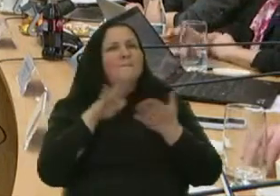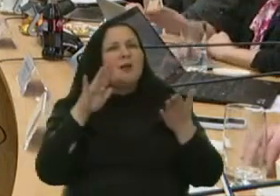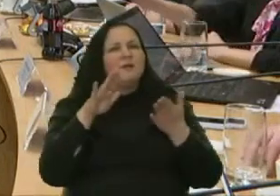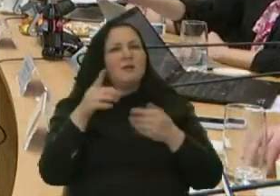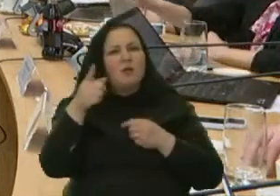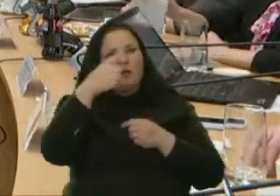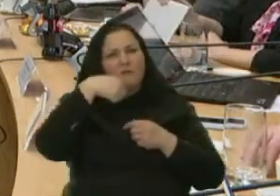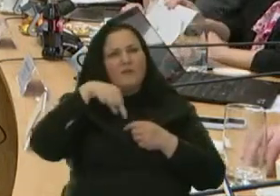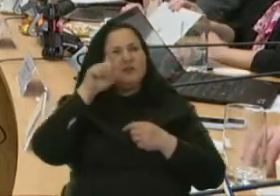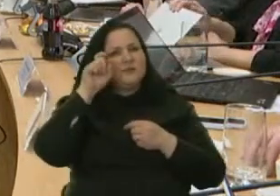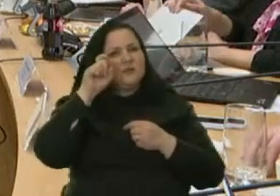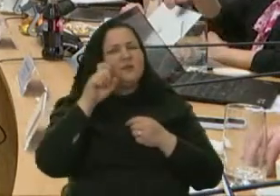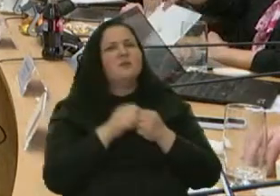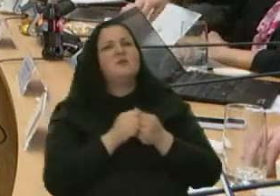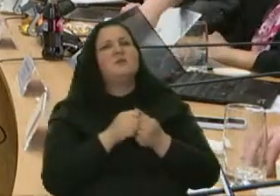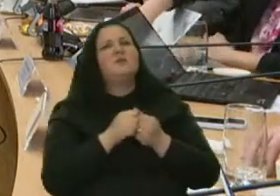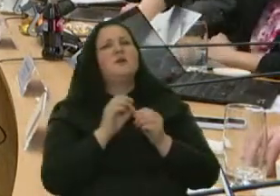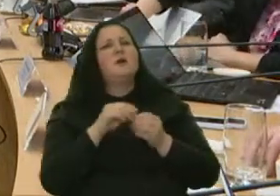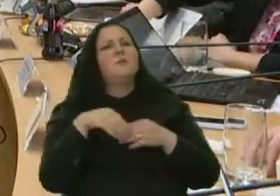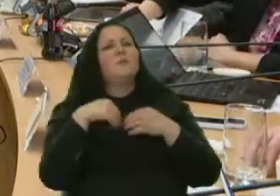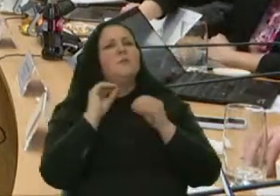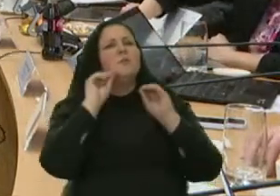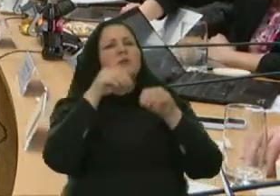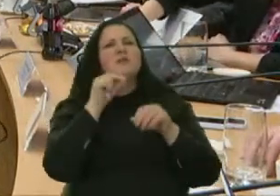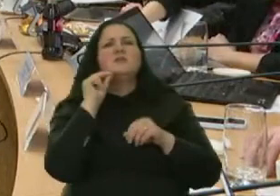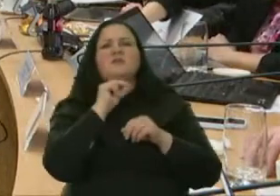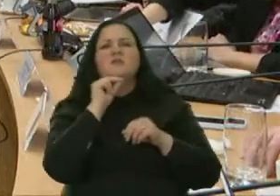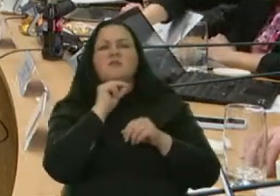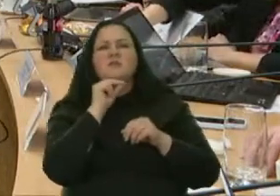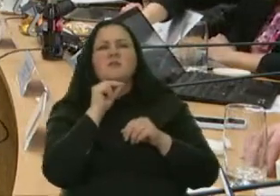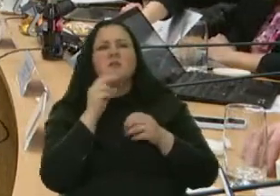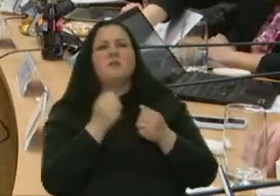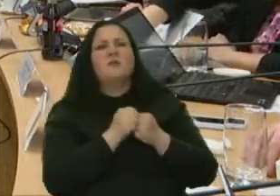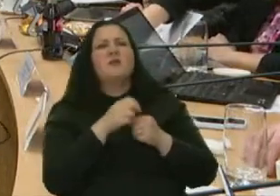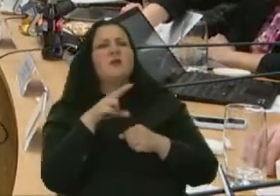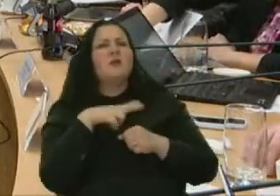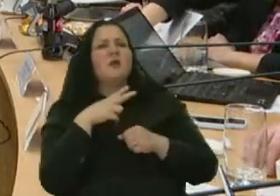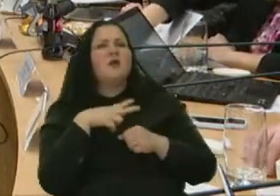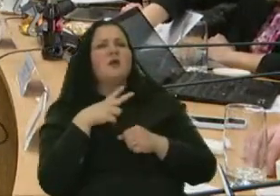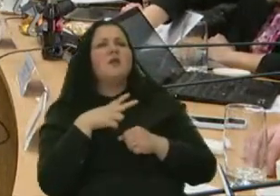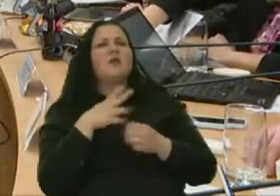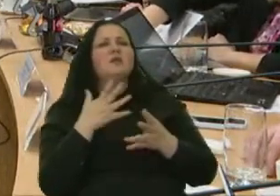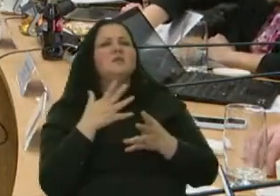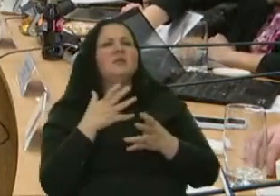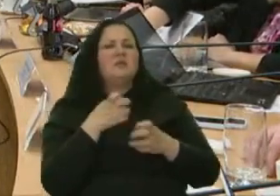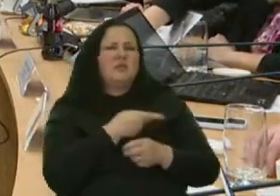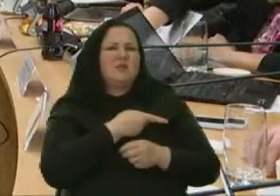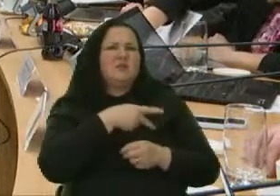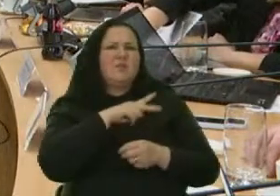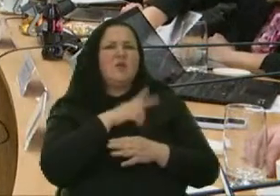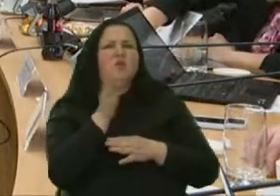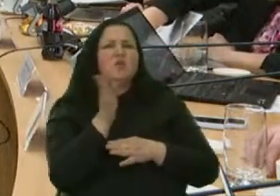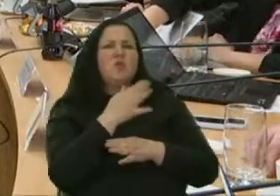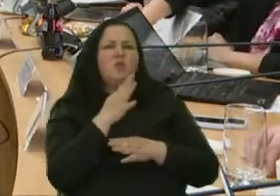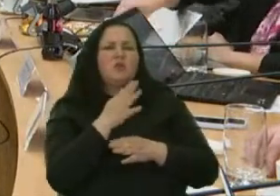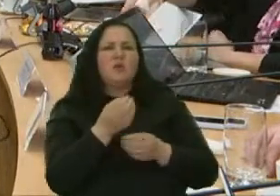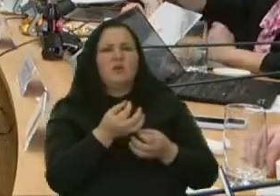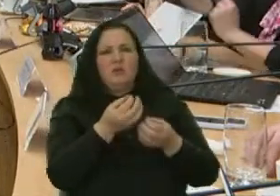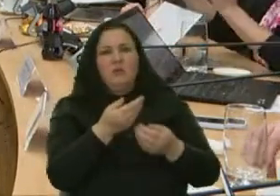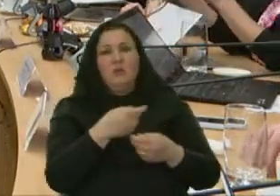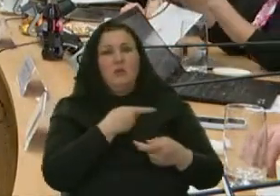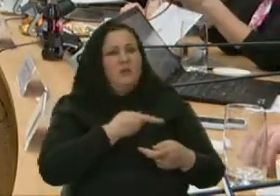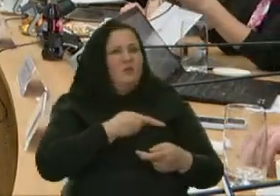în noi în care Ridicați teme care sunt de competență națională ni le Ridicați nouă aici în consiliul local asta ne onorează foarte